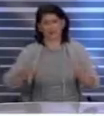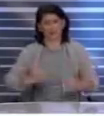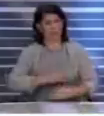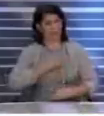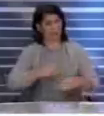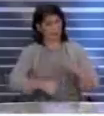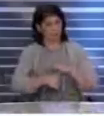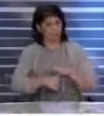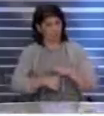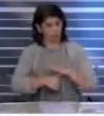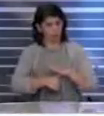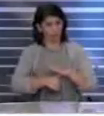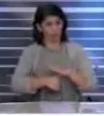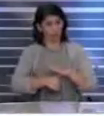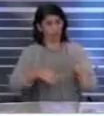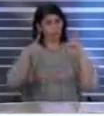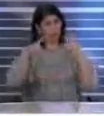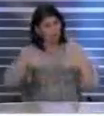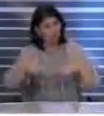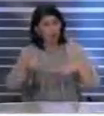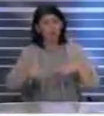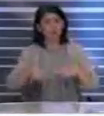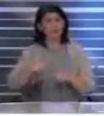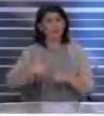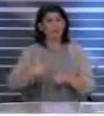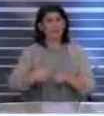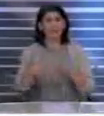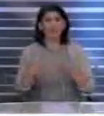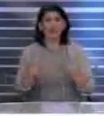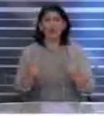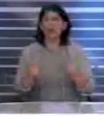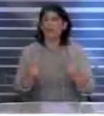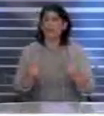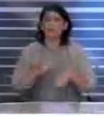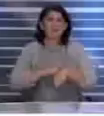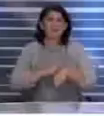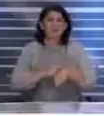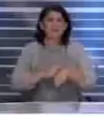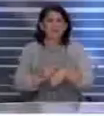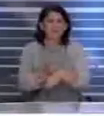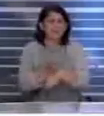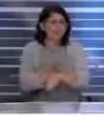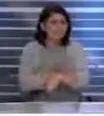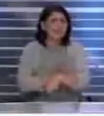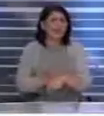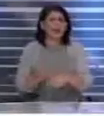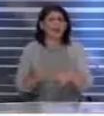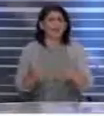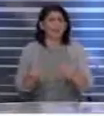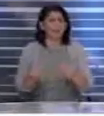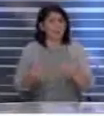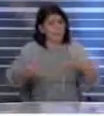σε στιγμές έντονα συγκινησιακά φορτισμένες. Μαζί με την Ελλάδα τα